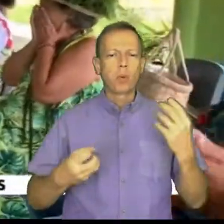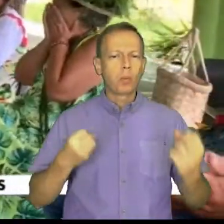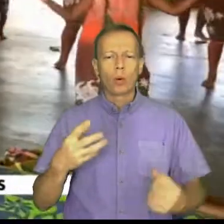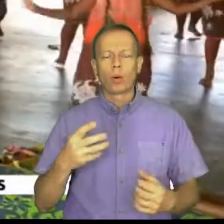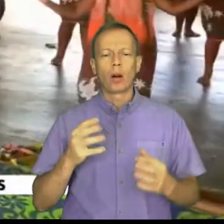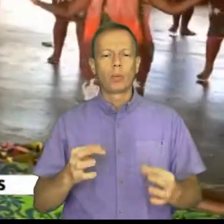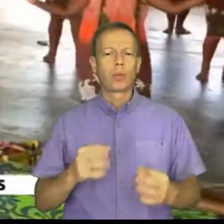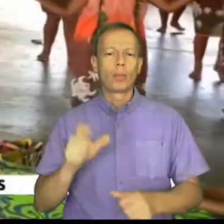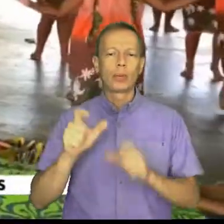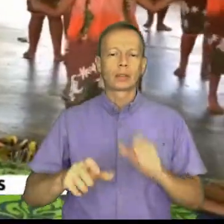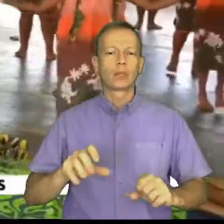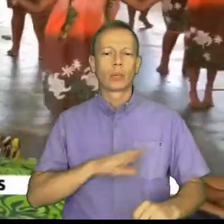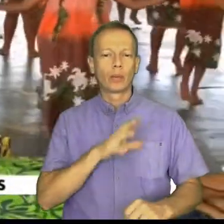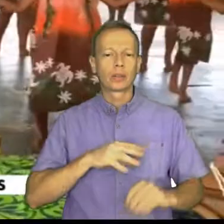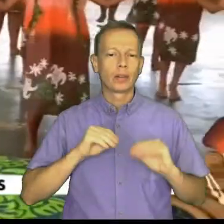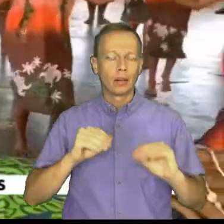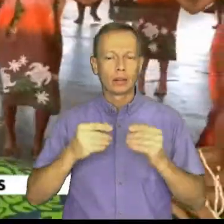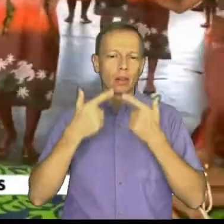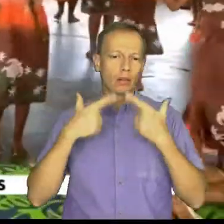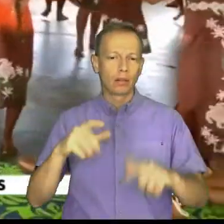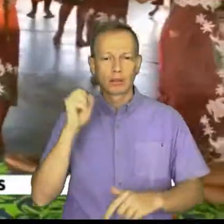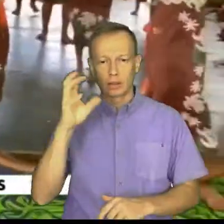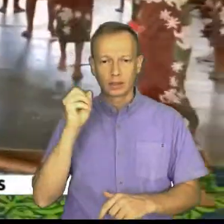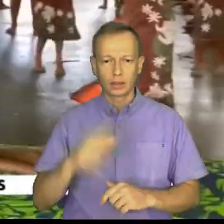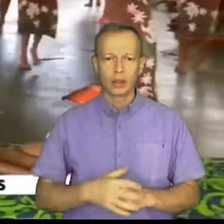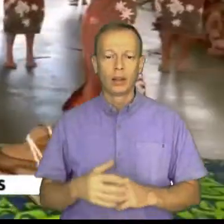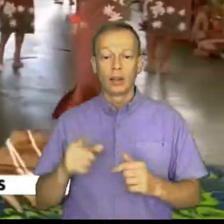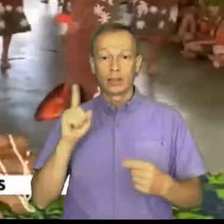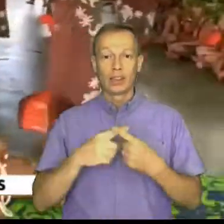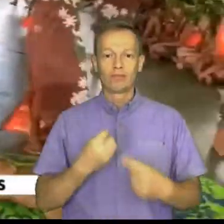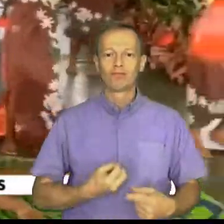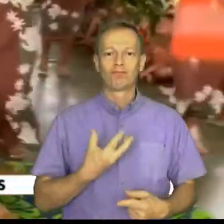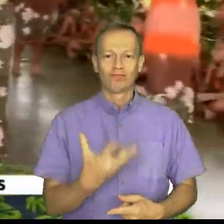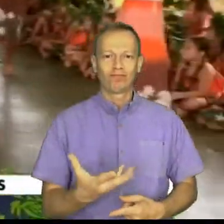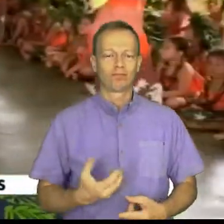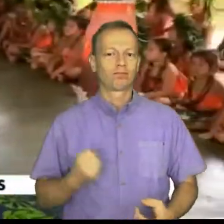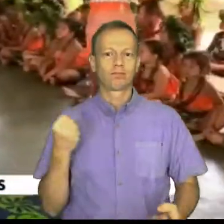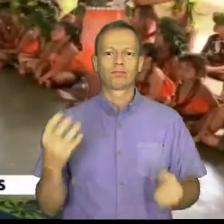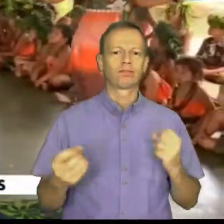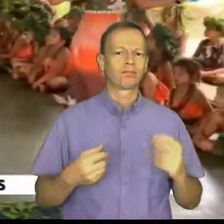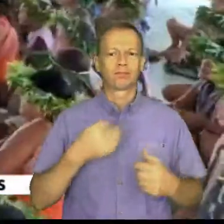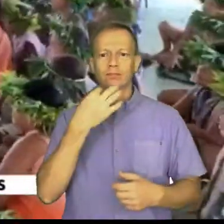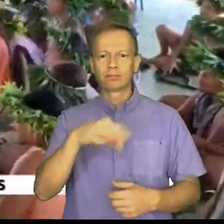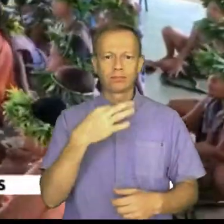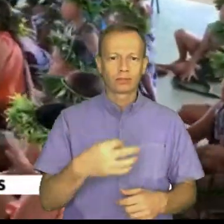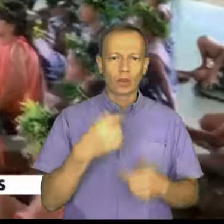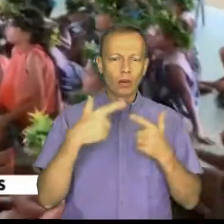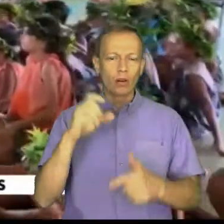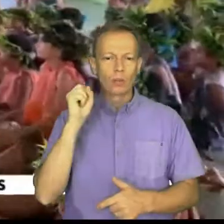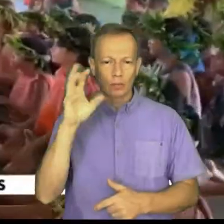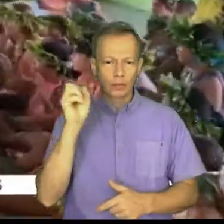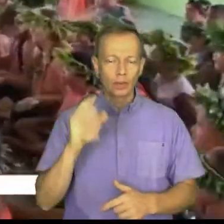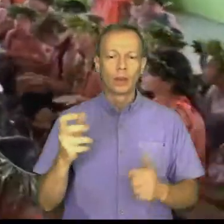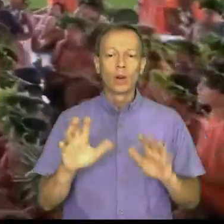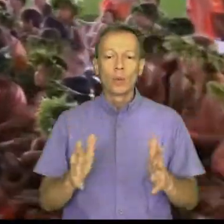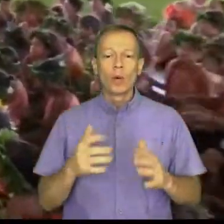inspecteurs et enseignants du Reumahui leur véritable atout en matière art oratoire, une valorisation de la langue polynésienne à